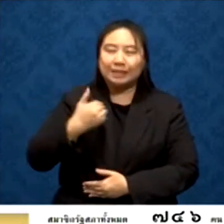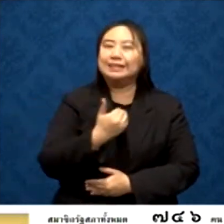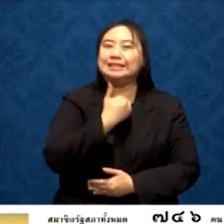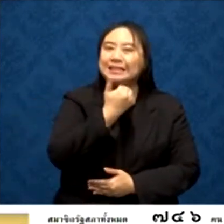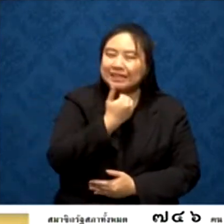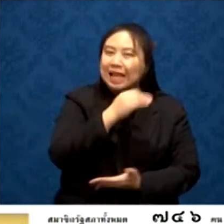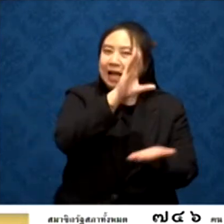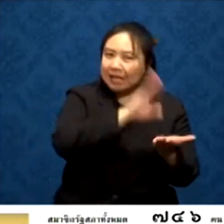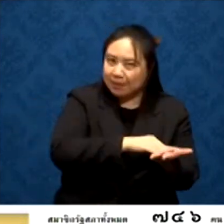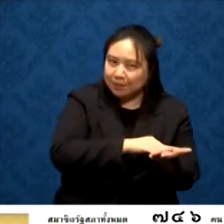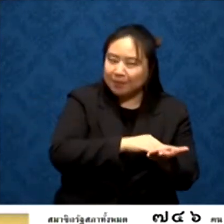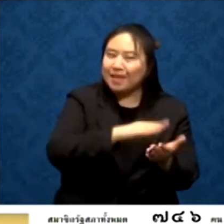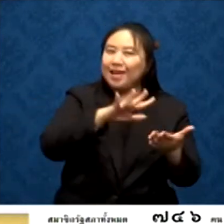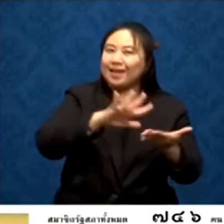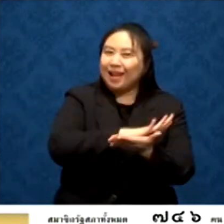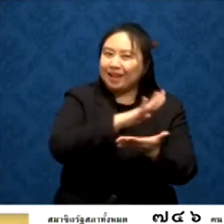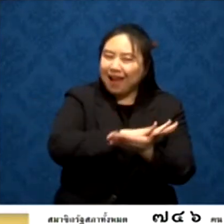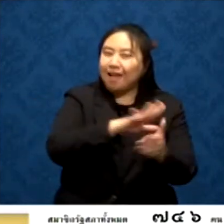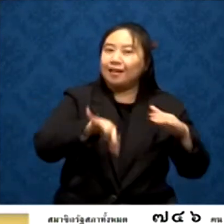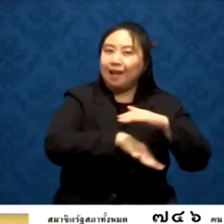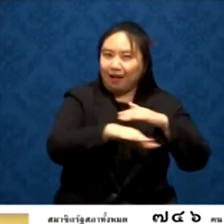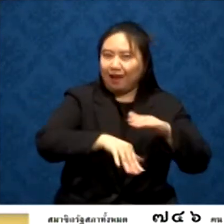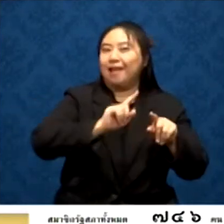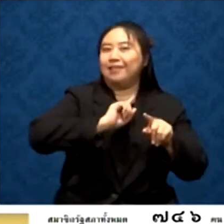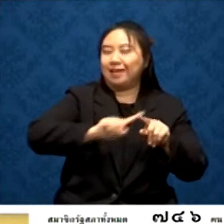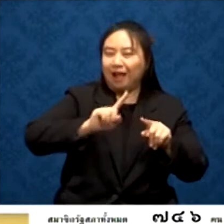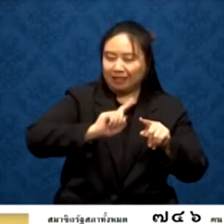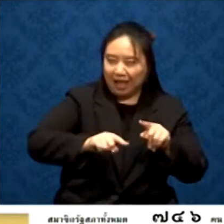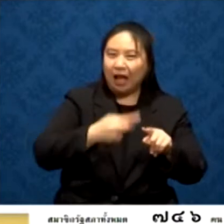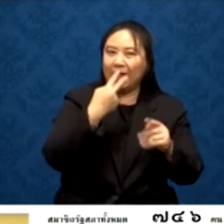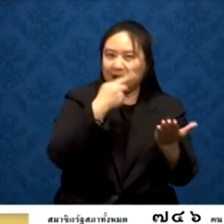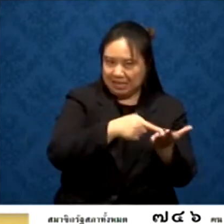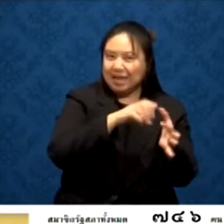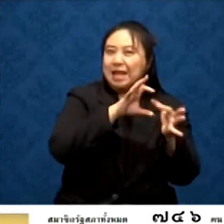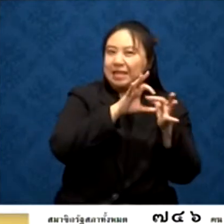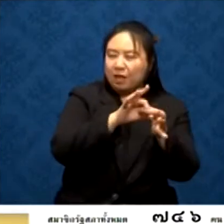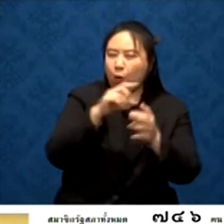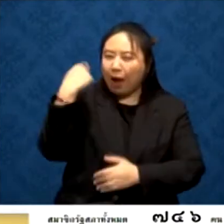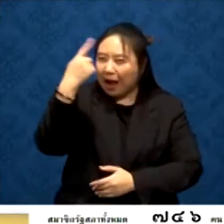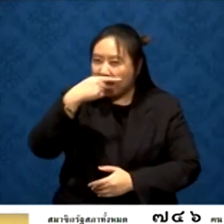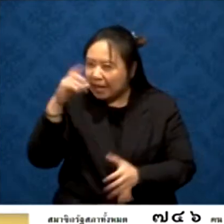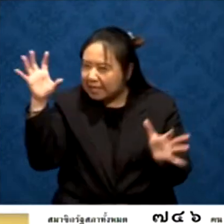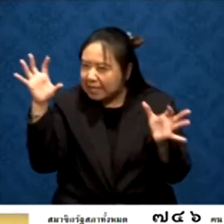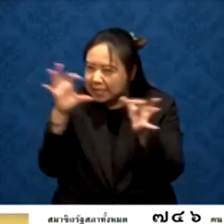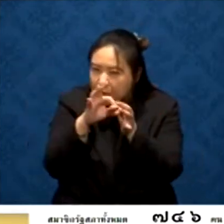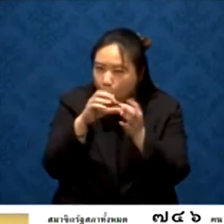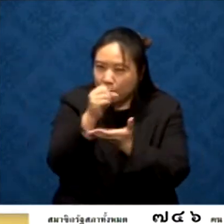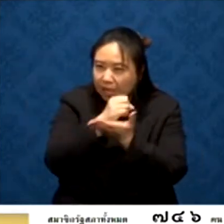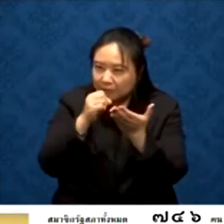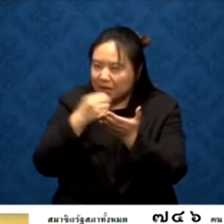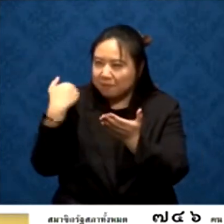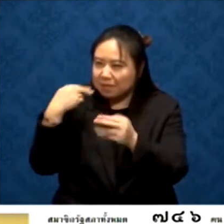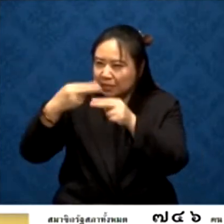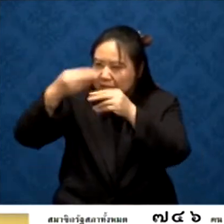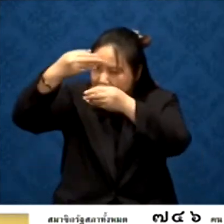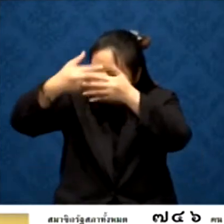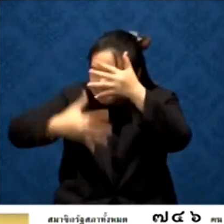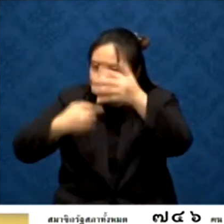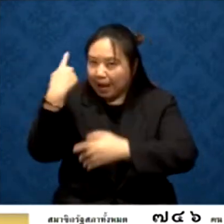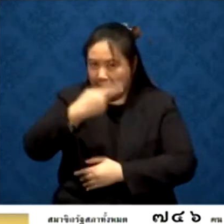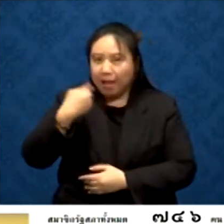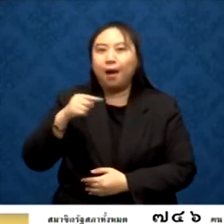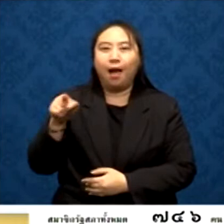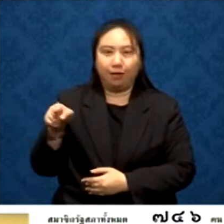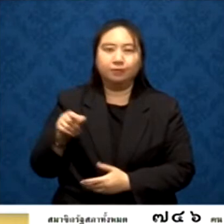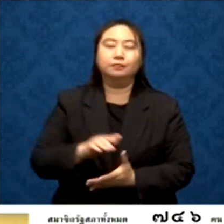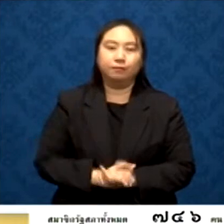สารต่างๆที่ยืนยันได้ว่าใครเกี่ยวข้องกับขบวนการยาเสพติดบ้างซึ่งผมต้